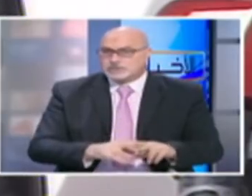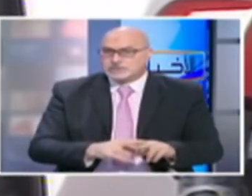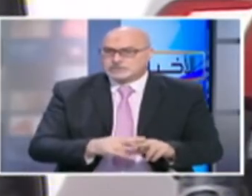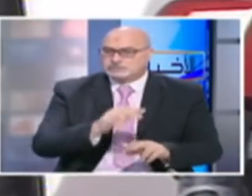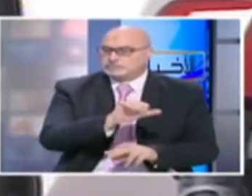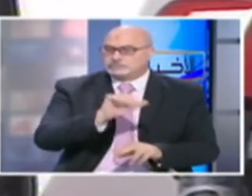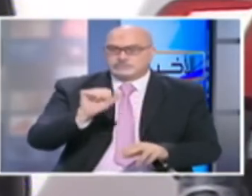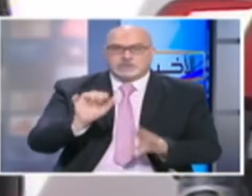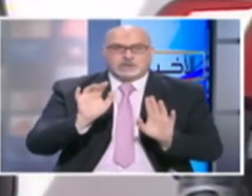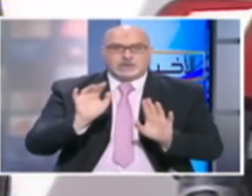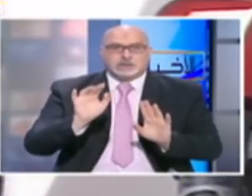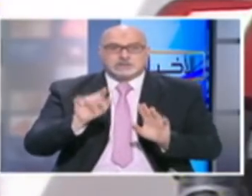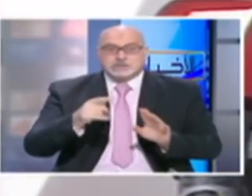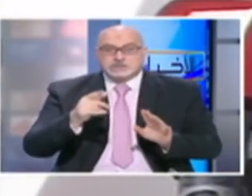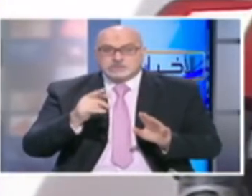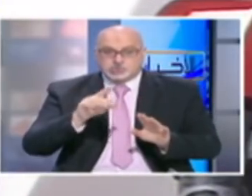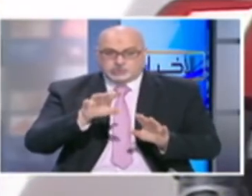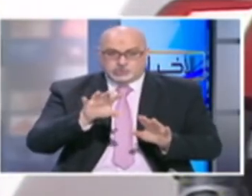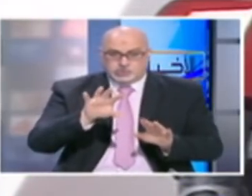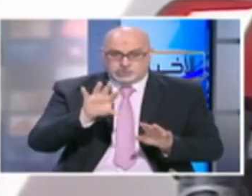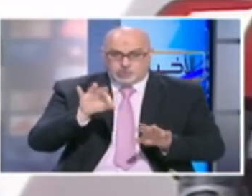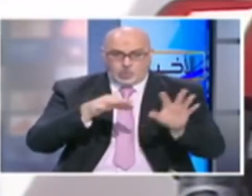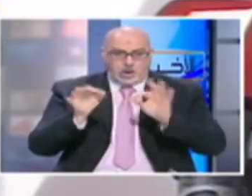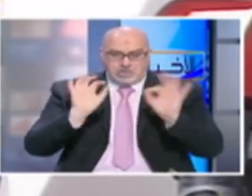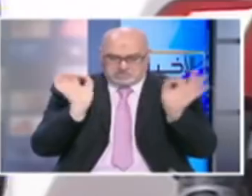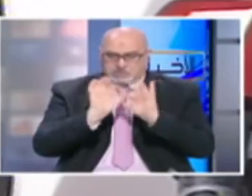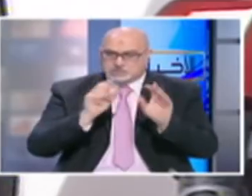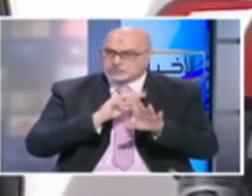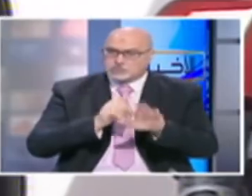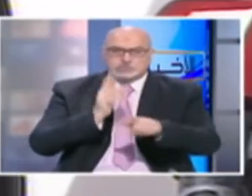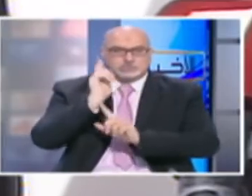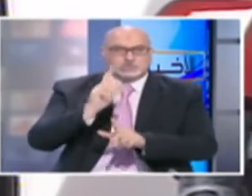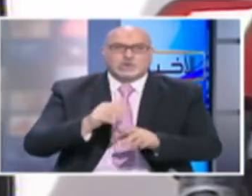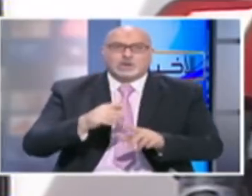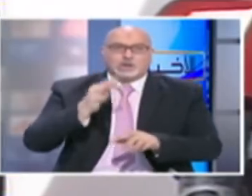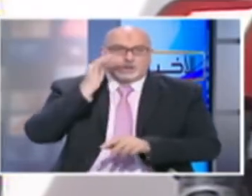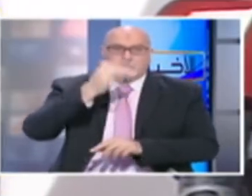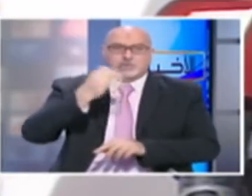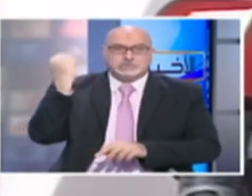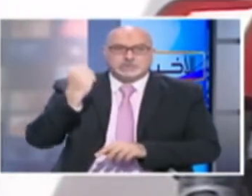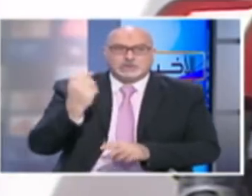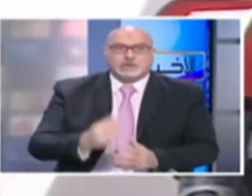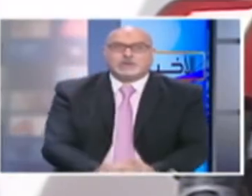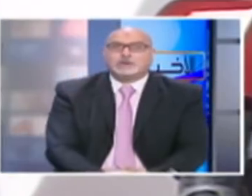ولا أدل على ذلك من صبر الشعب الصحراوي 30